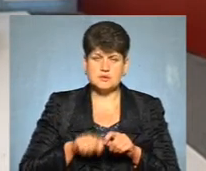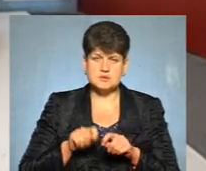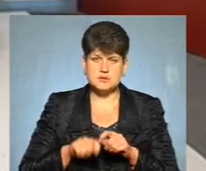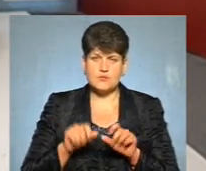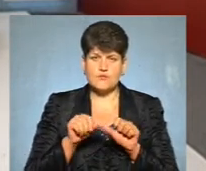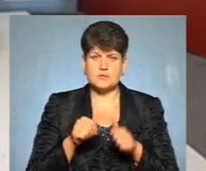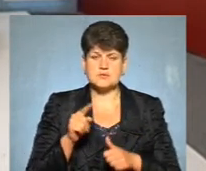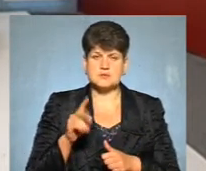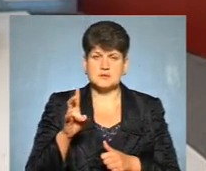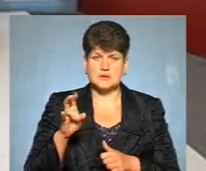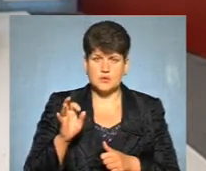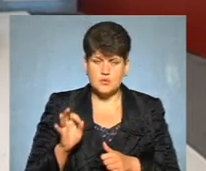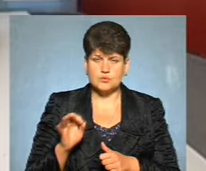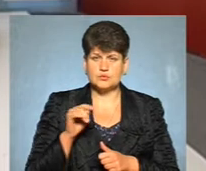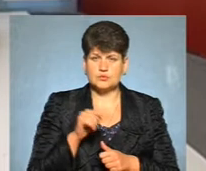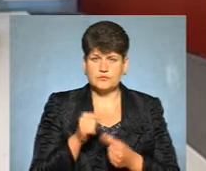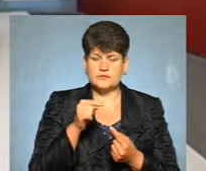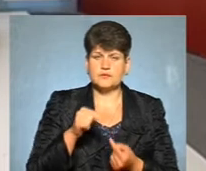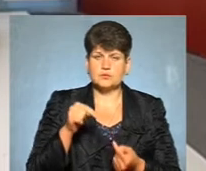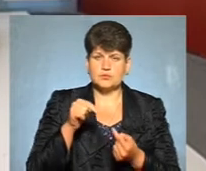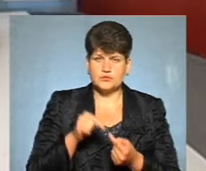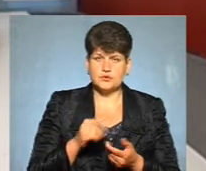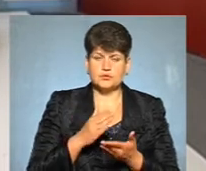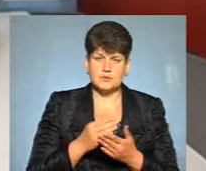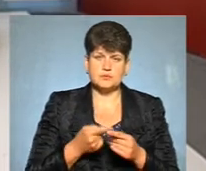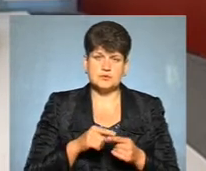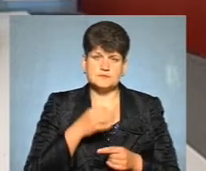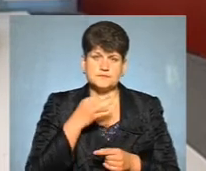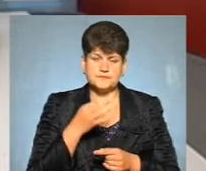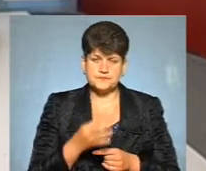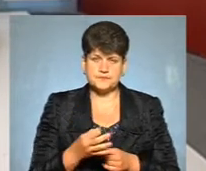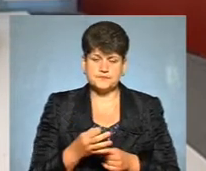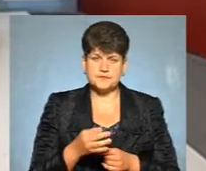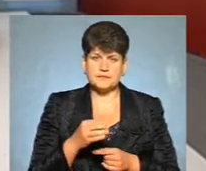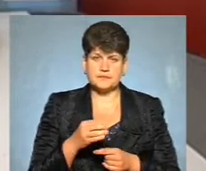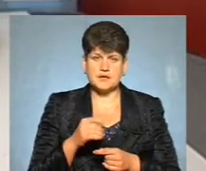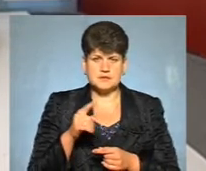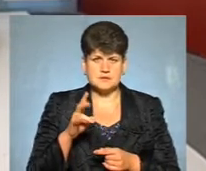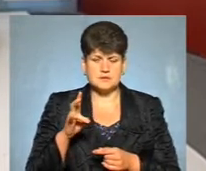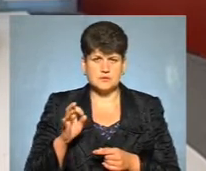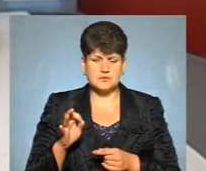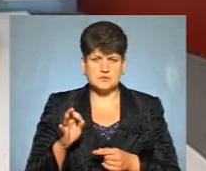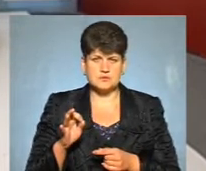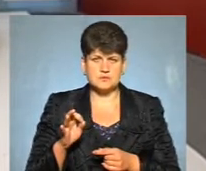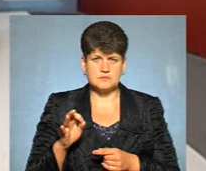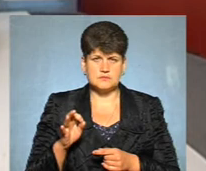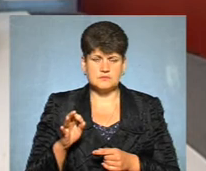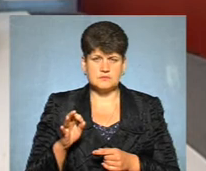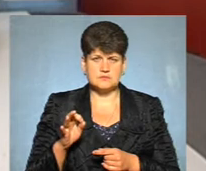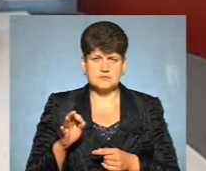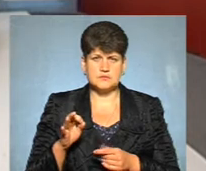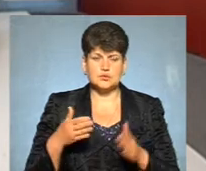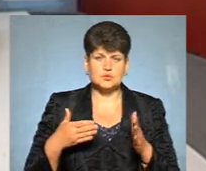формі ЗНО, то він, відповідно, має про це заявити. До здачі ЗНО повинен заявити?